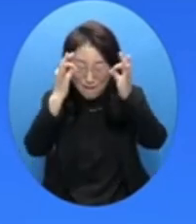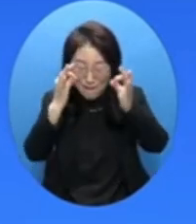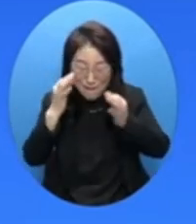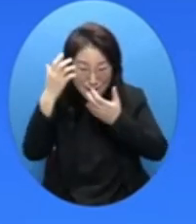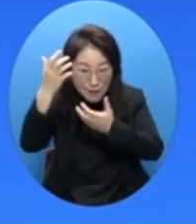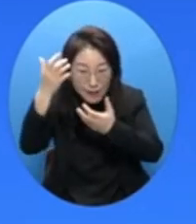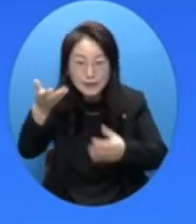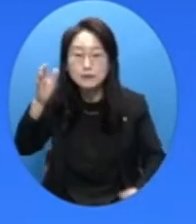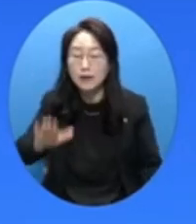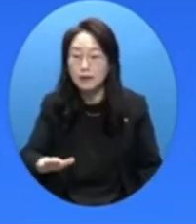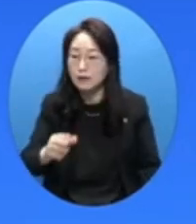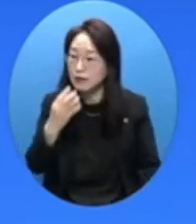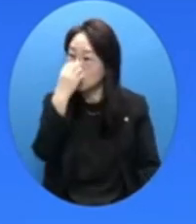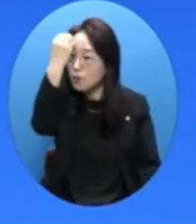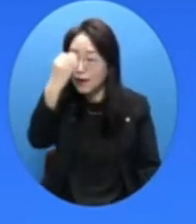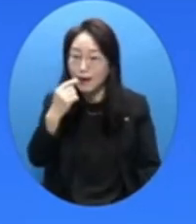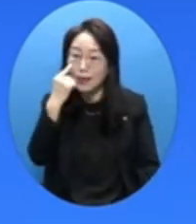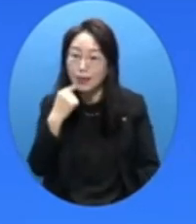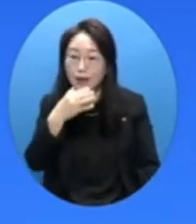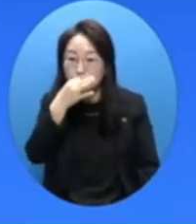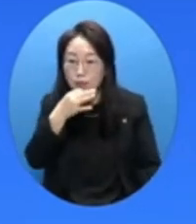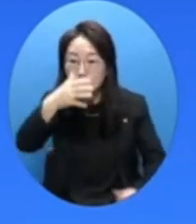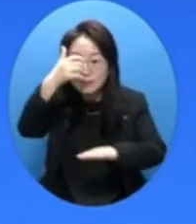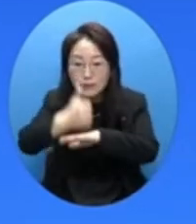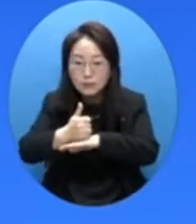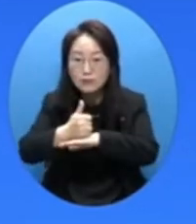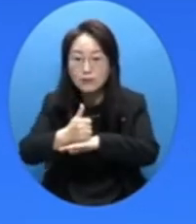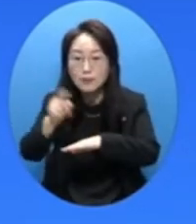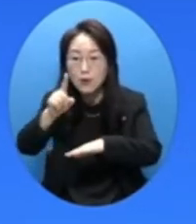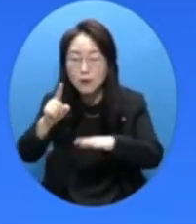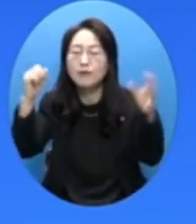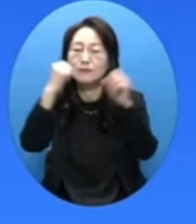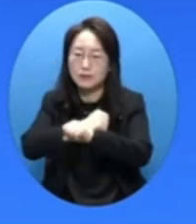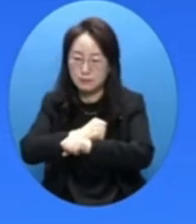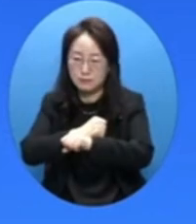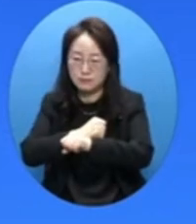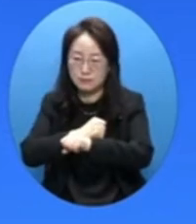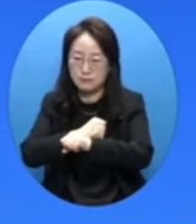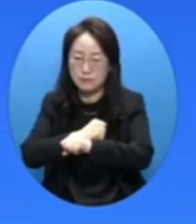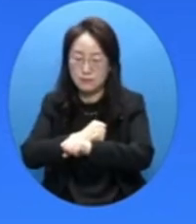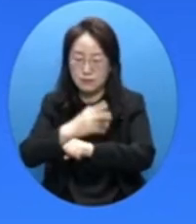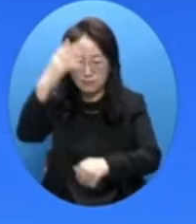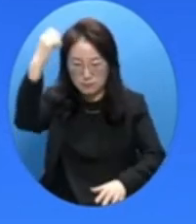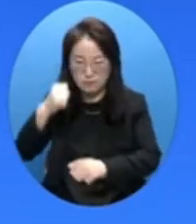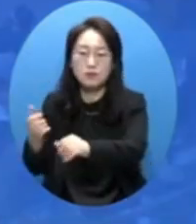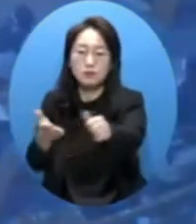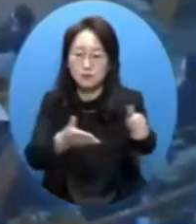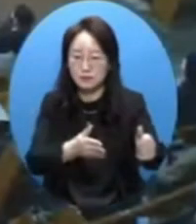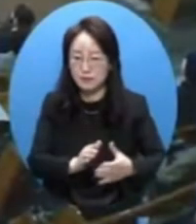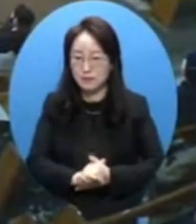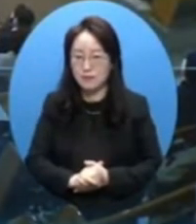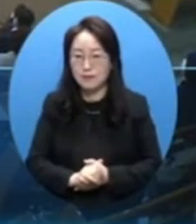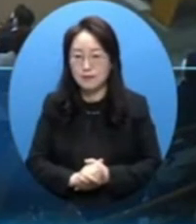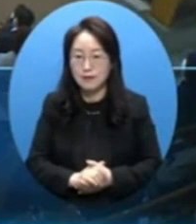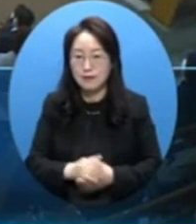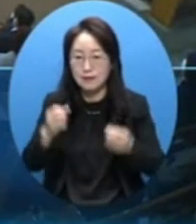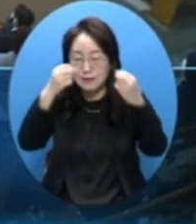그러나 교만과 탐욕은 궁극적으로 자신을 파멸로 끌어 간다는 사실을 잊지 말아야 할 것입니다